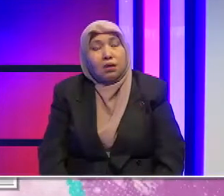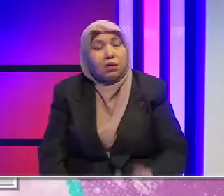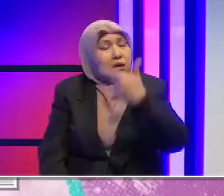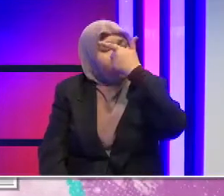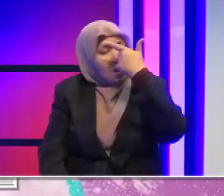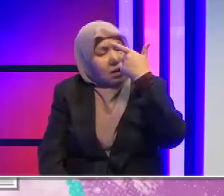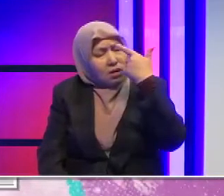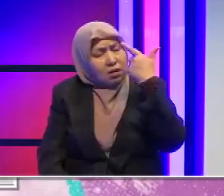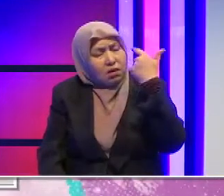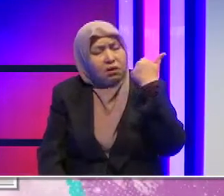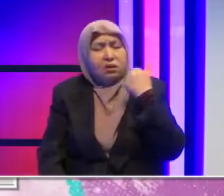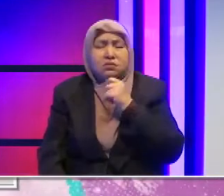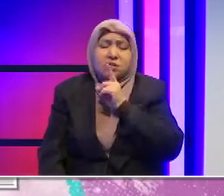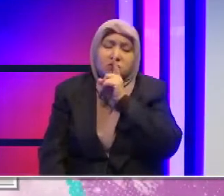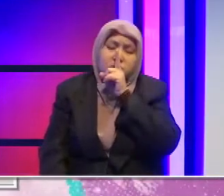أذن